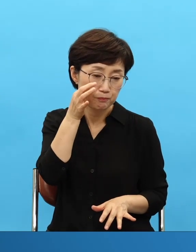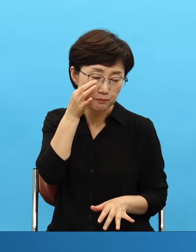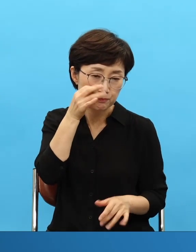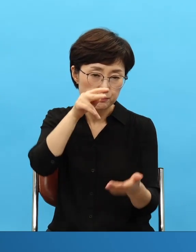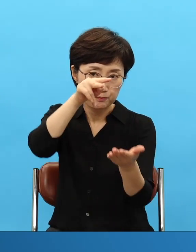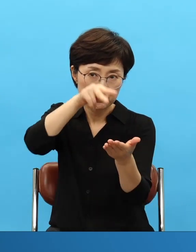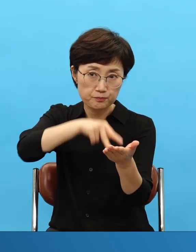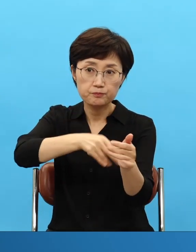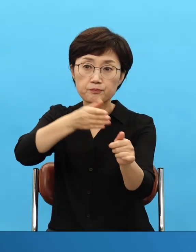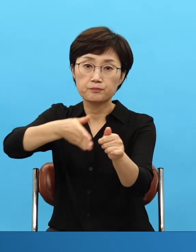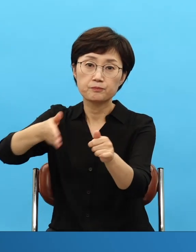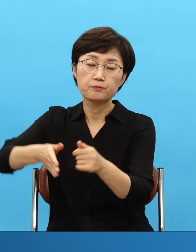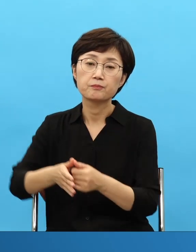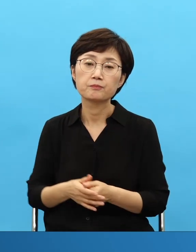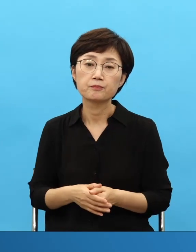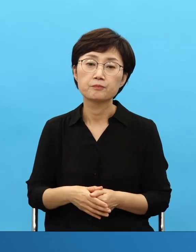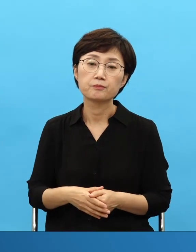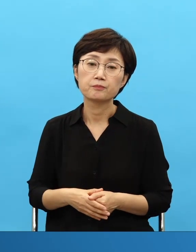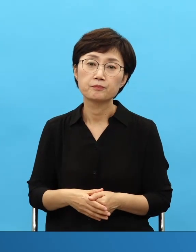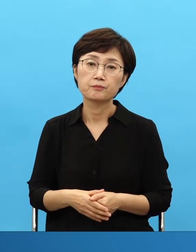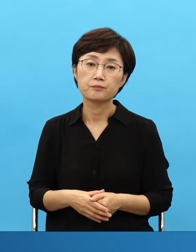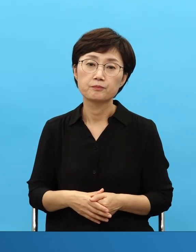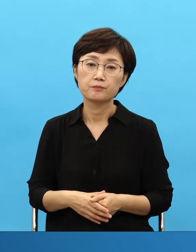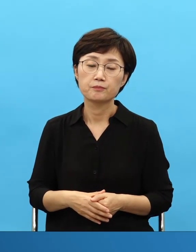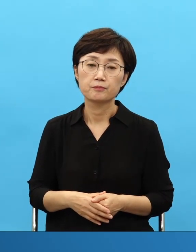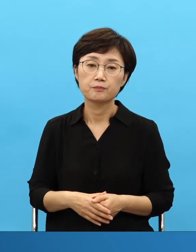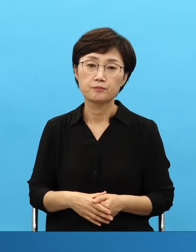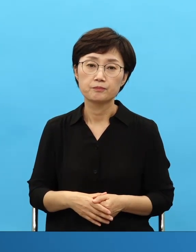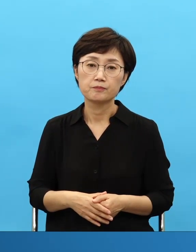일정 안내에 게시되어 있습니다.